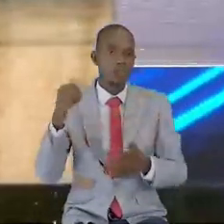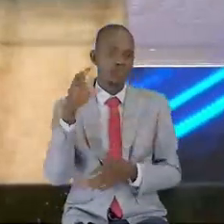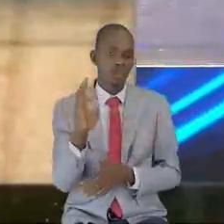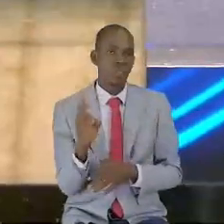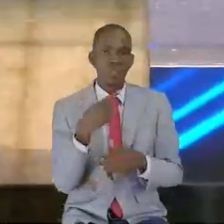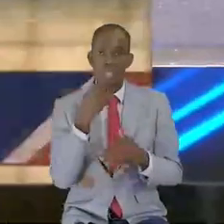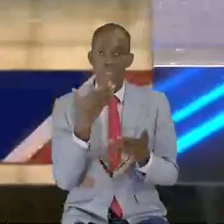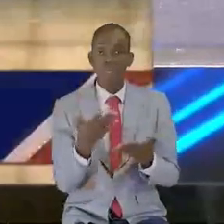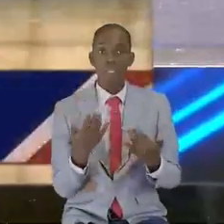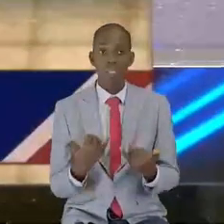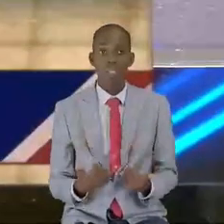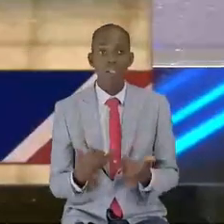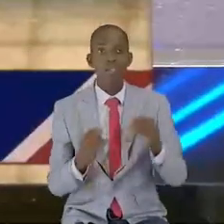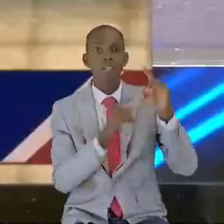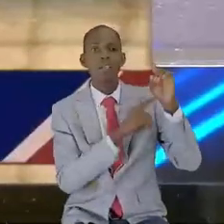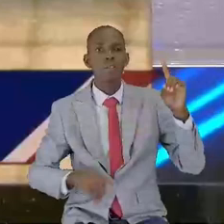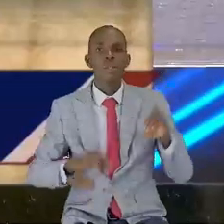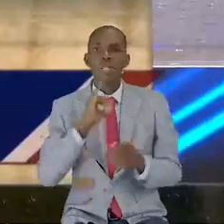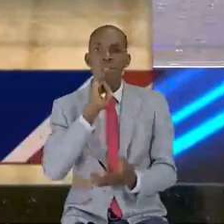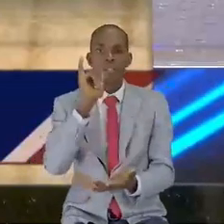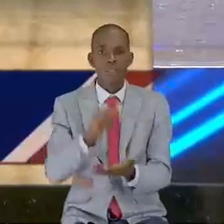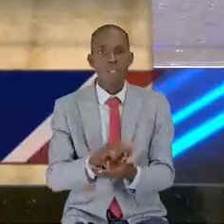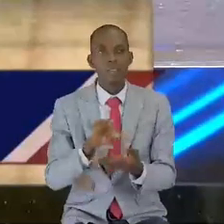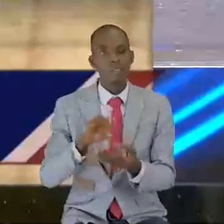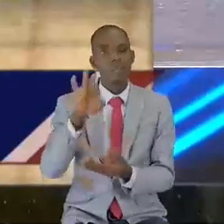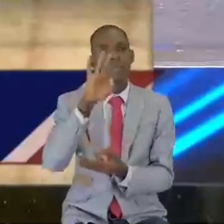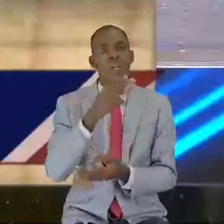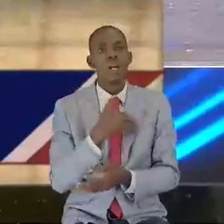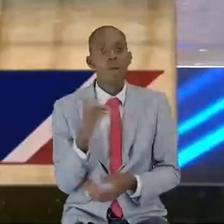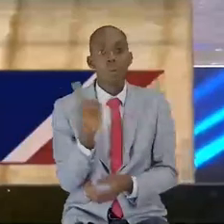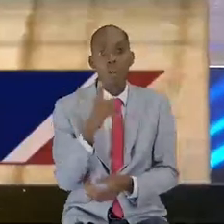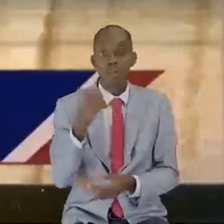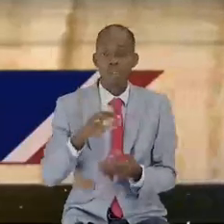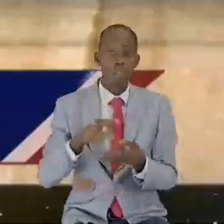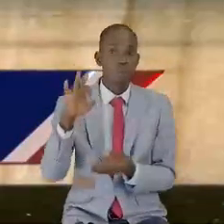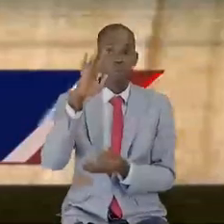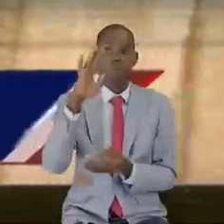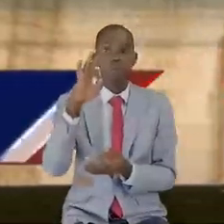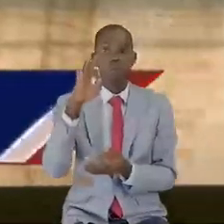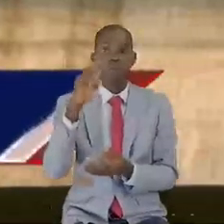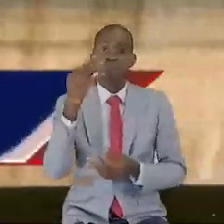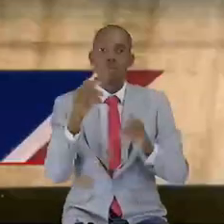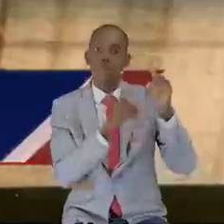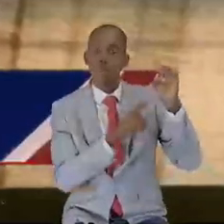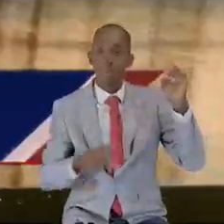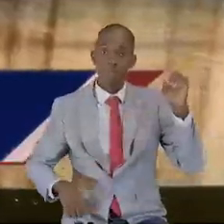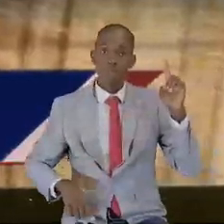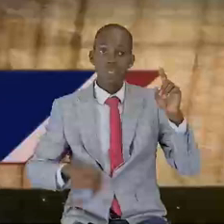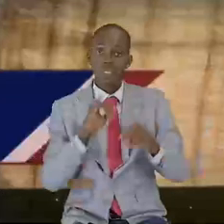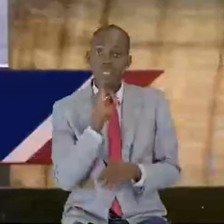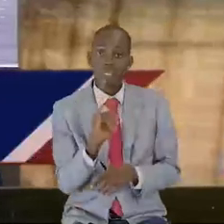3:17 de 2 Corinthiens. Or, le Seigneur, c'est l'Esprit. Et là où est l'Esprit du Seigneur,